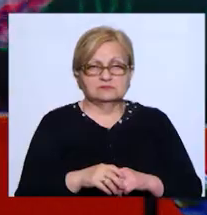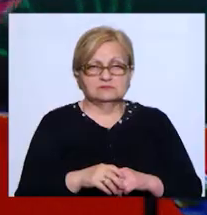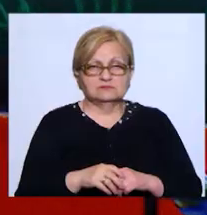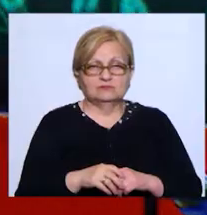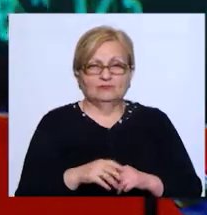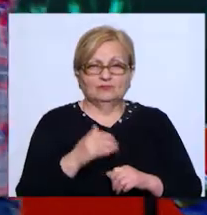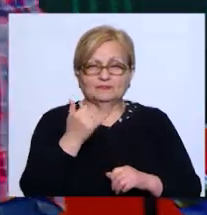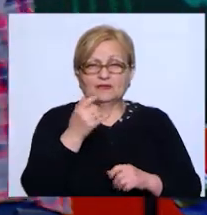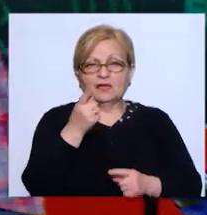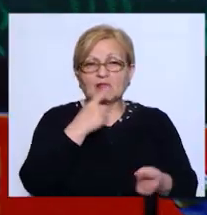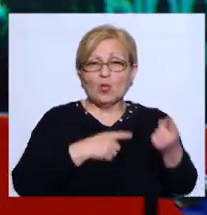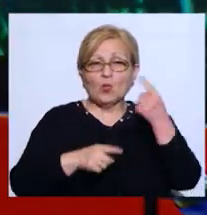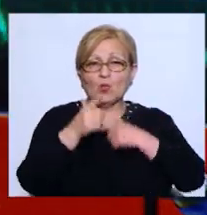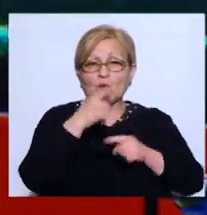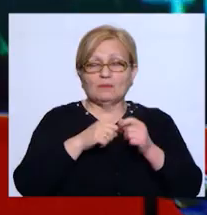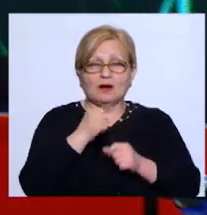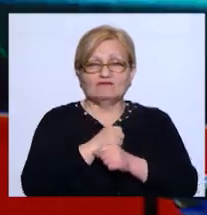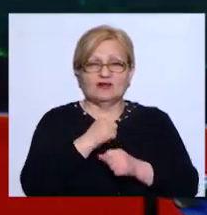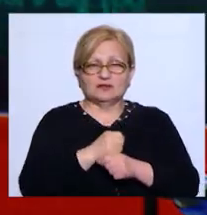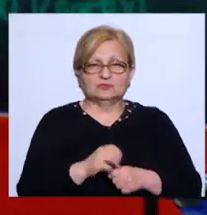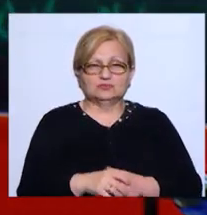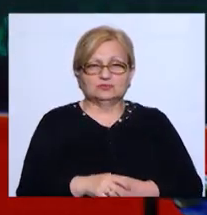მოდით ახლა დავალება უკუღმა შევასრულოთ.